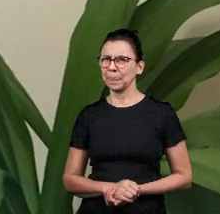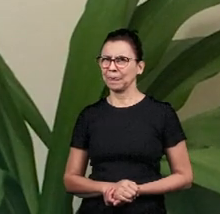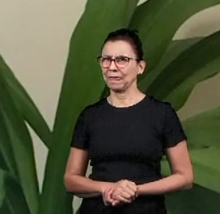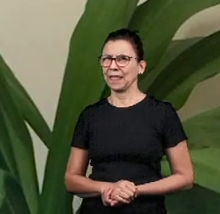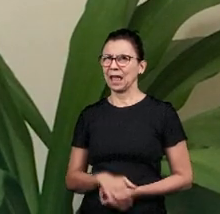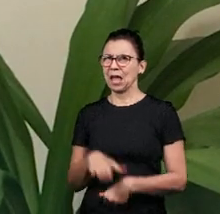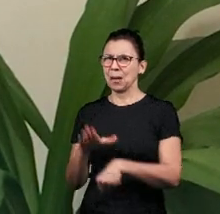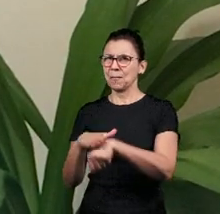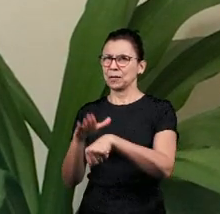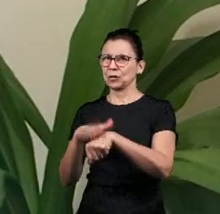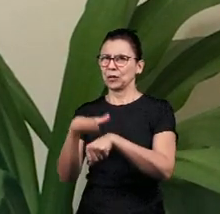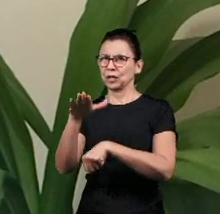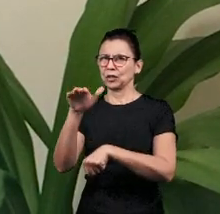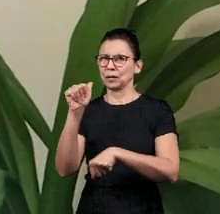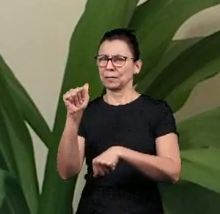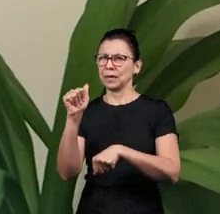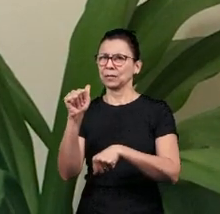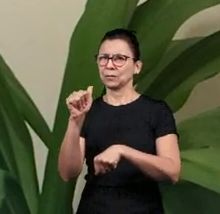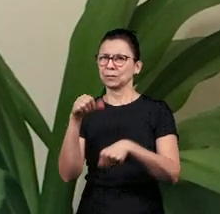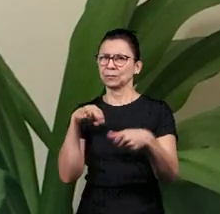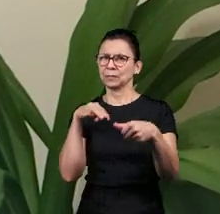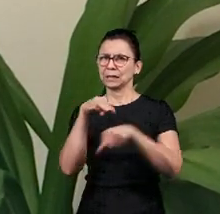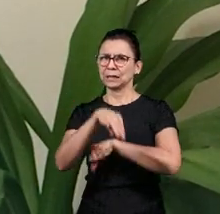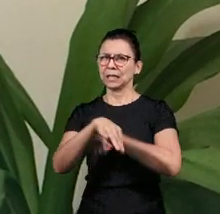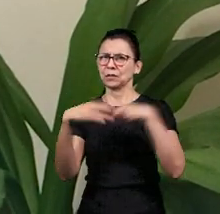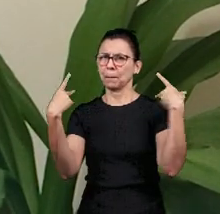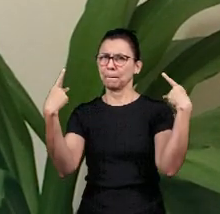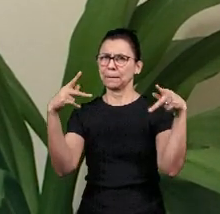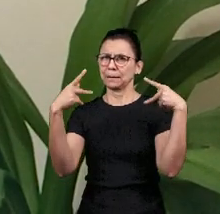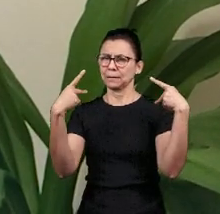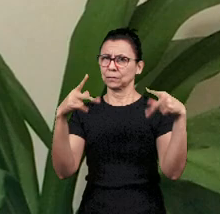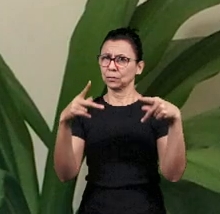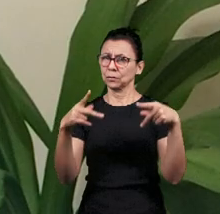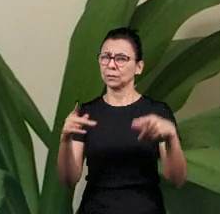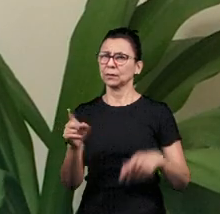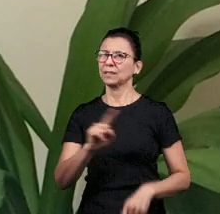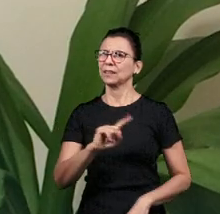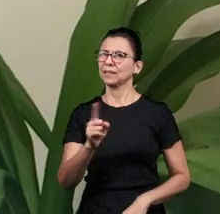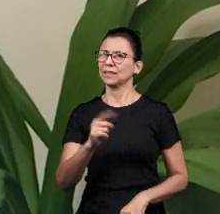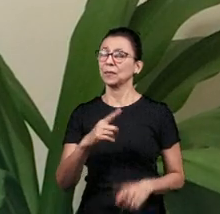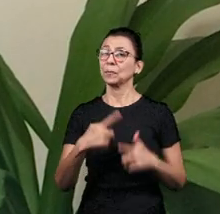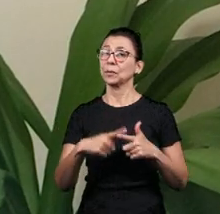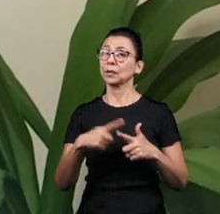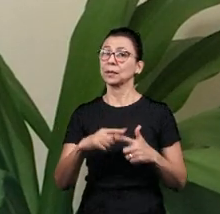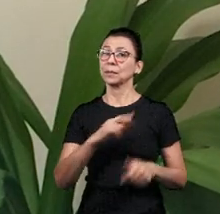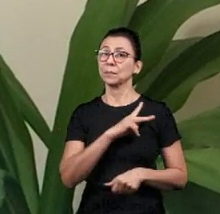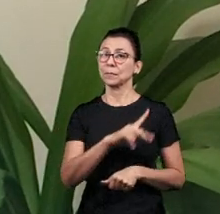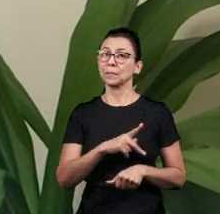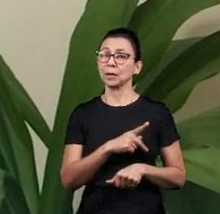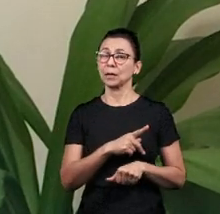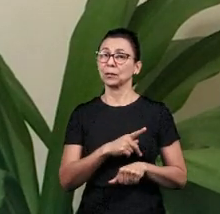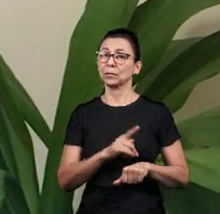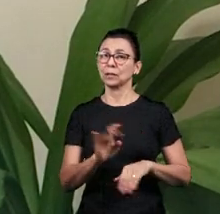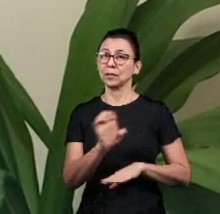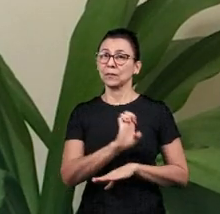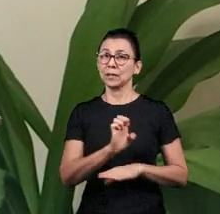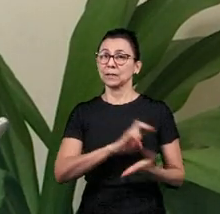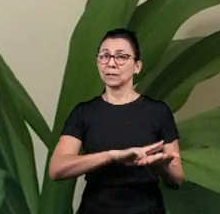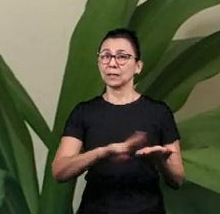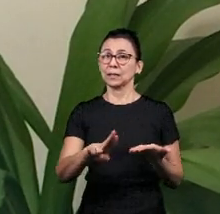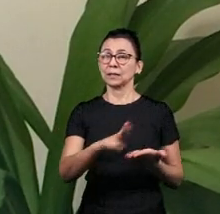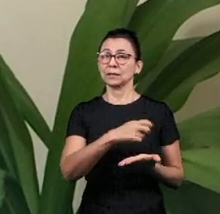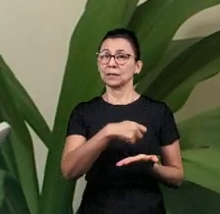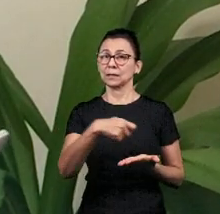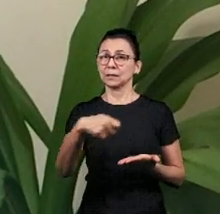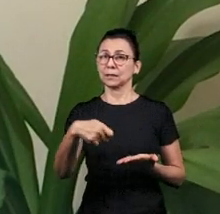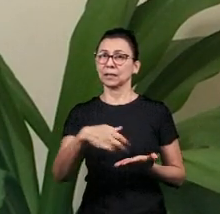prédicateur? Non. Pourquoi? Parce que Paul écrit aux Éphésiens chapitre 5, verset 11, une citation qui a été